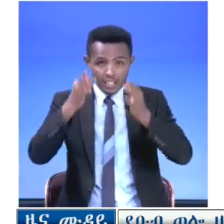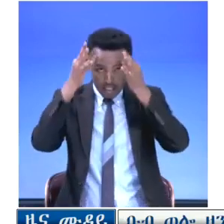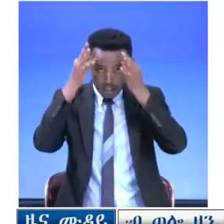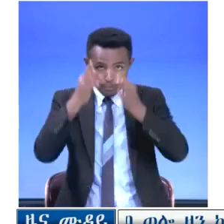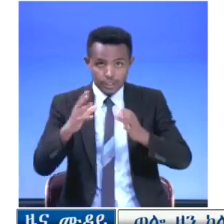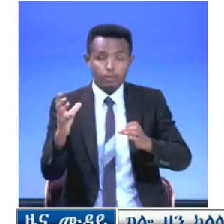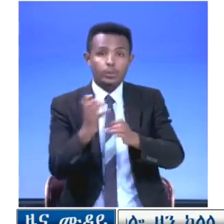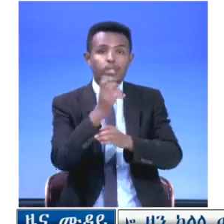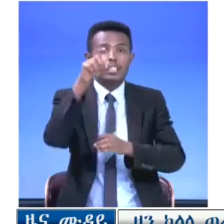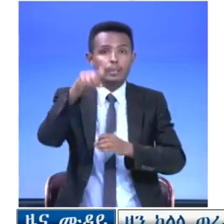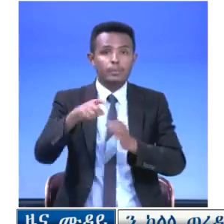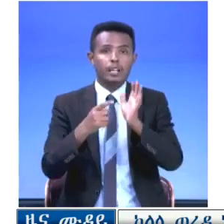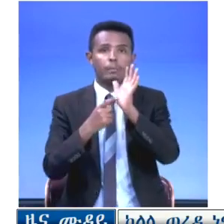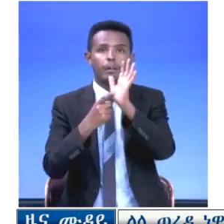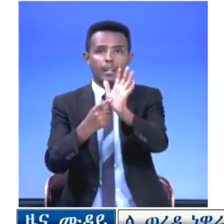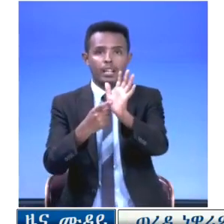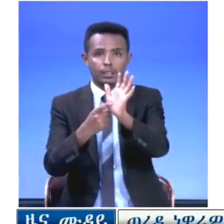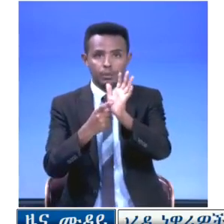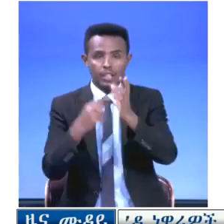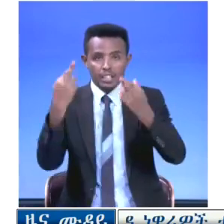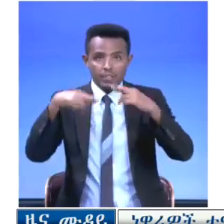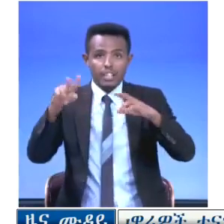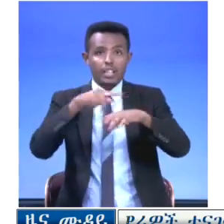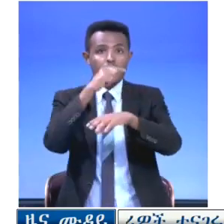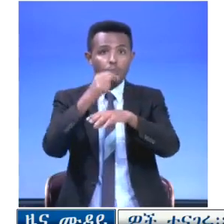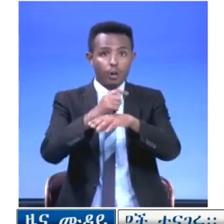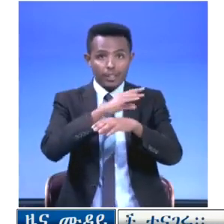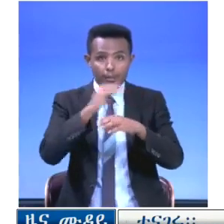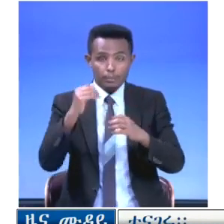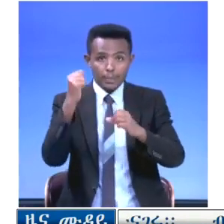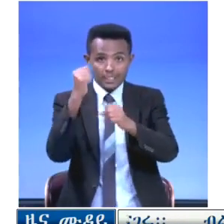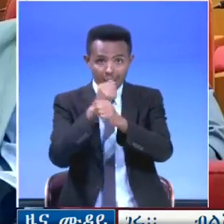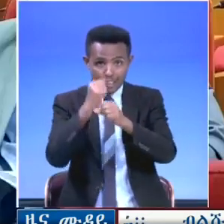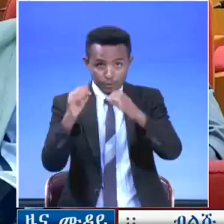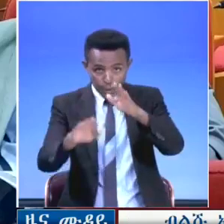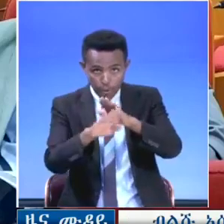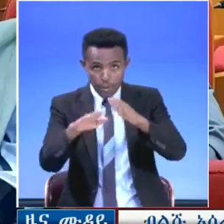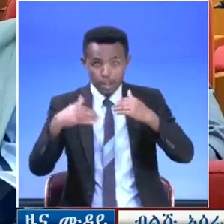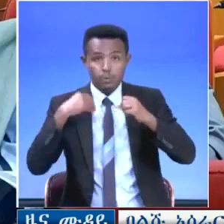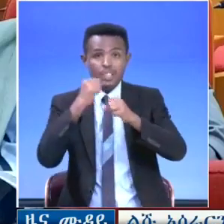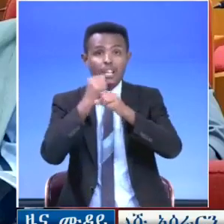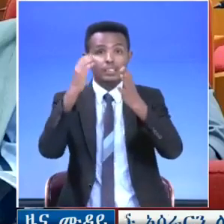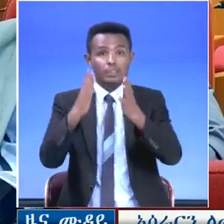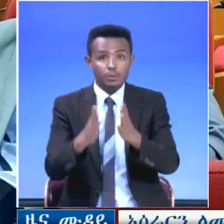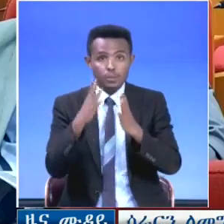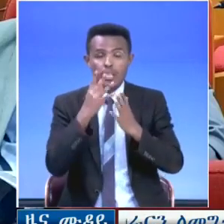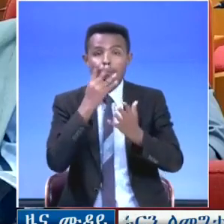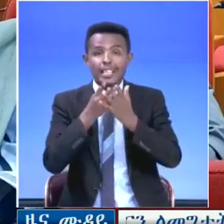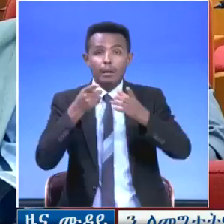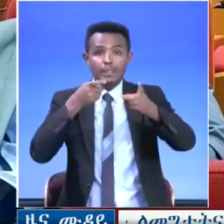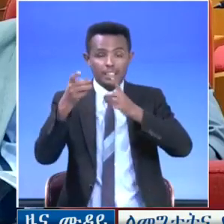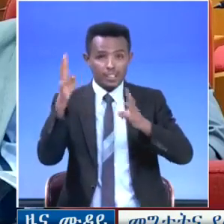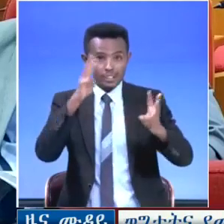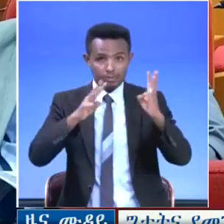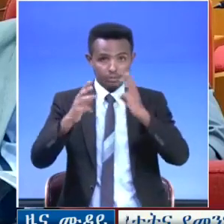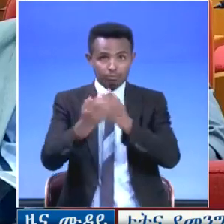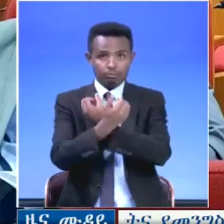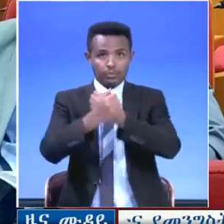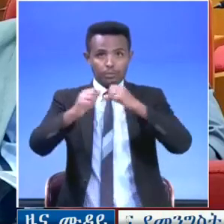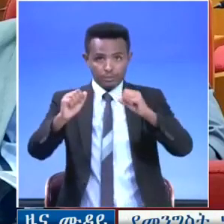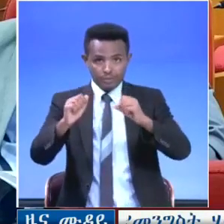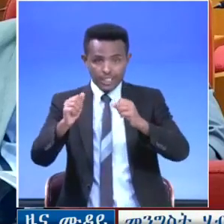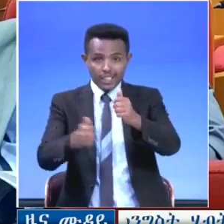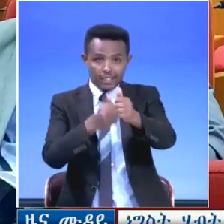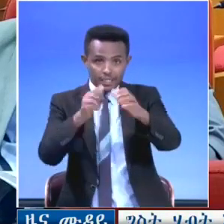እንደሚገባም አመላክቷል። የፌደራል ተቋማትም በስራቸው ያሉ ሰራተኞቻቸውን የመልካም አስተዳደር ጥያቄዎች በመፍታት